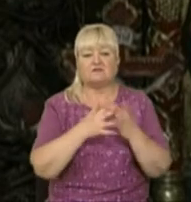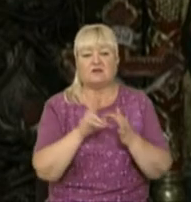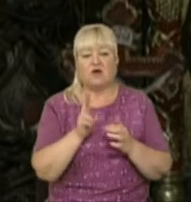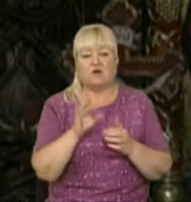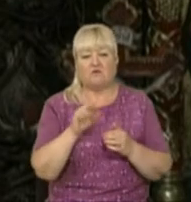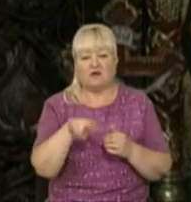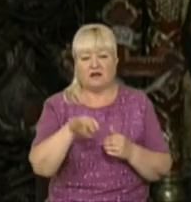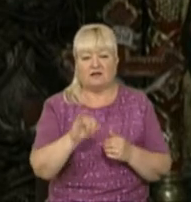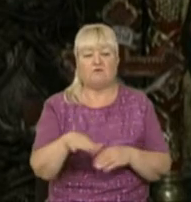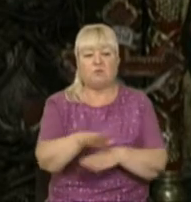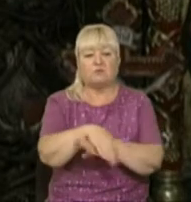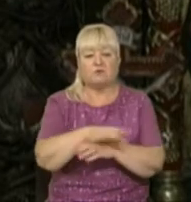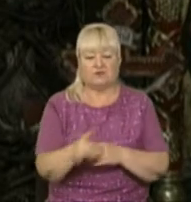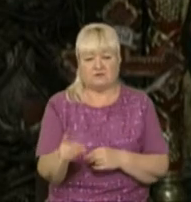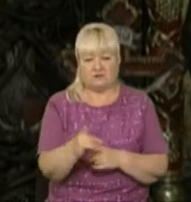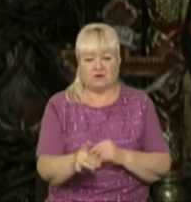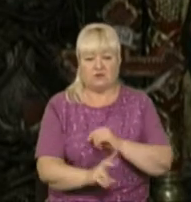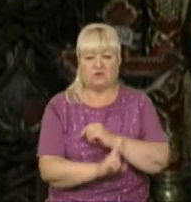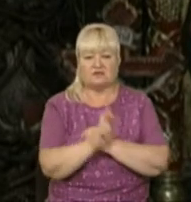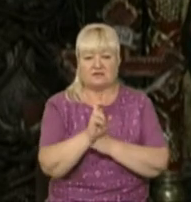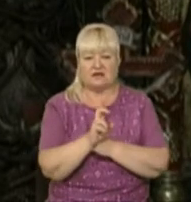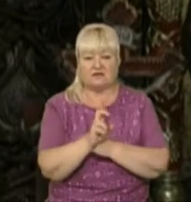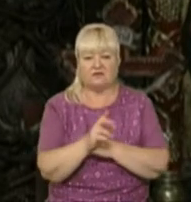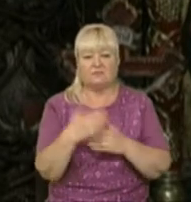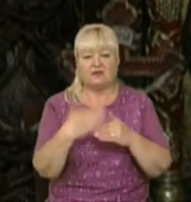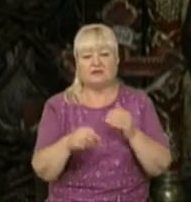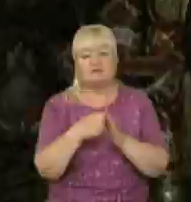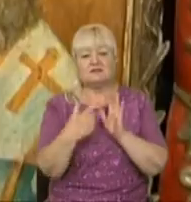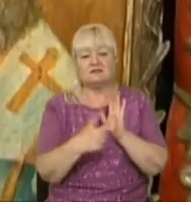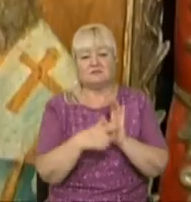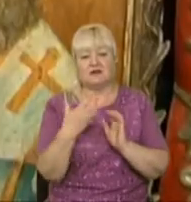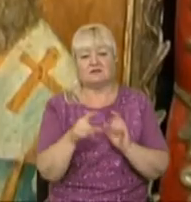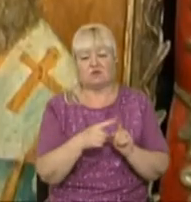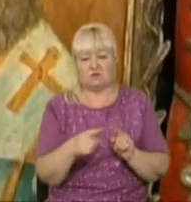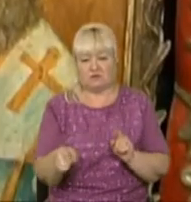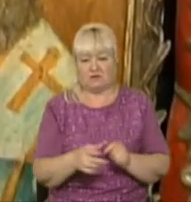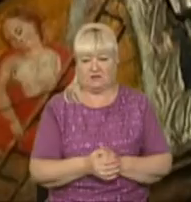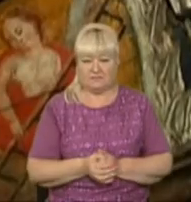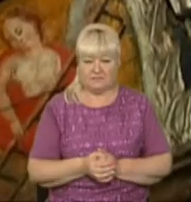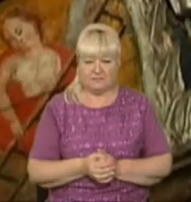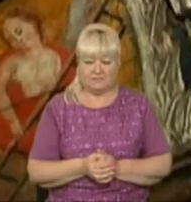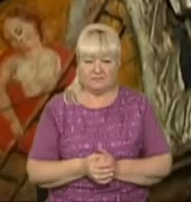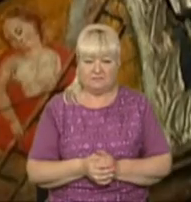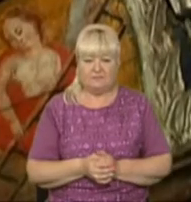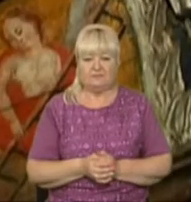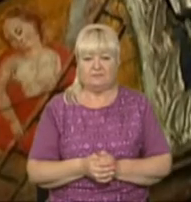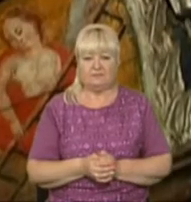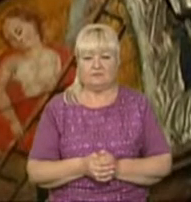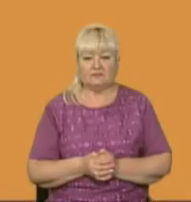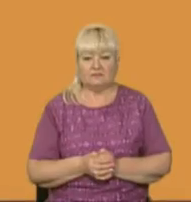Кугаїв Пустомитівського району, церква кінця 17 століття. Ольга Дейнека, Анатолій Киричук, ЮА Львів.